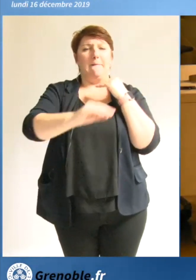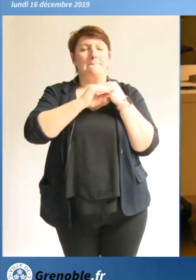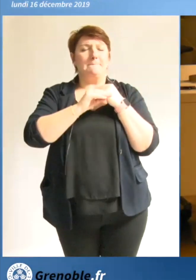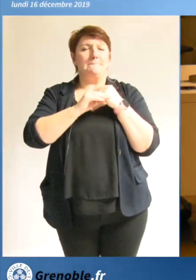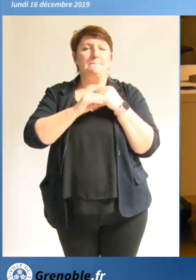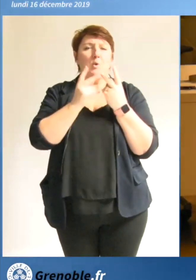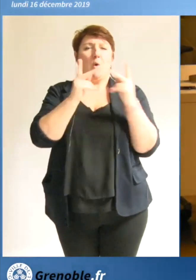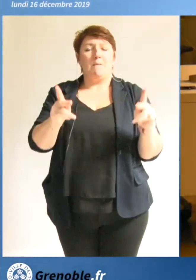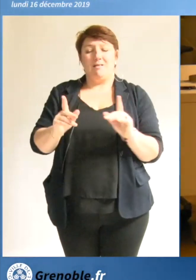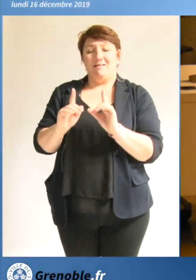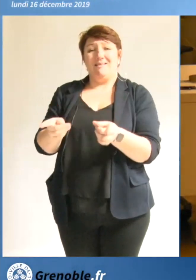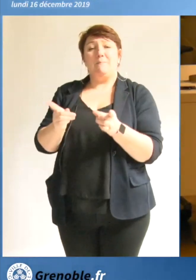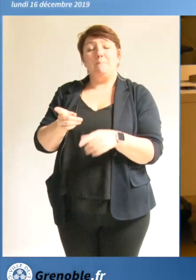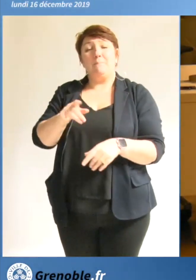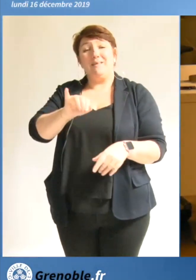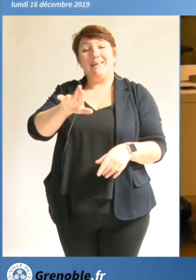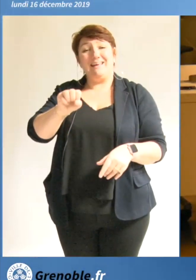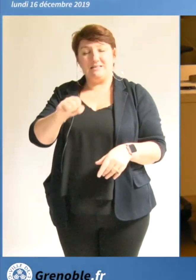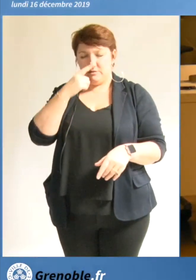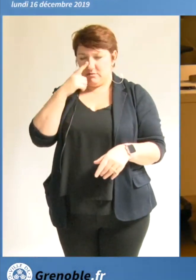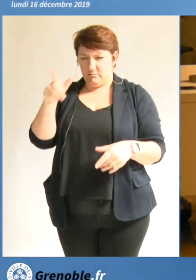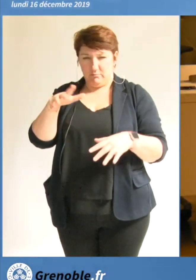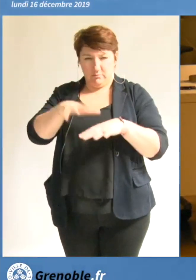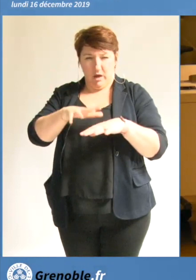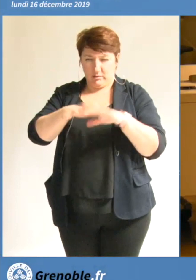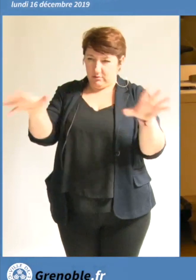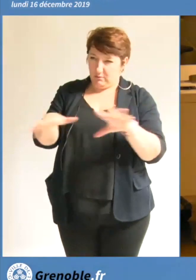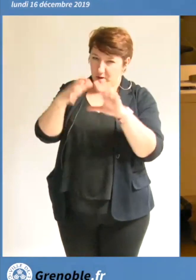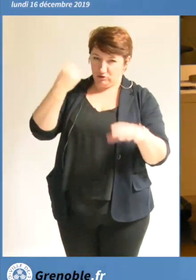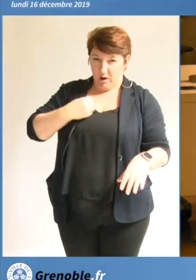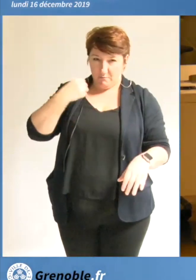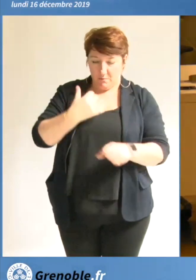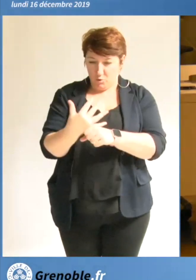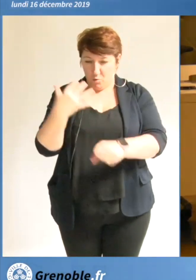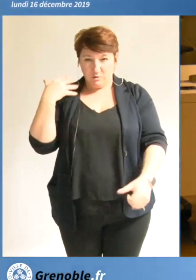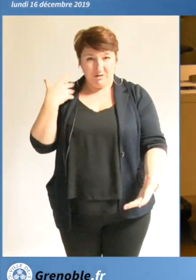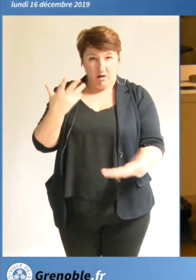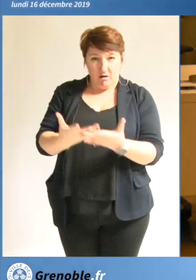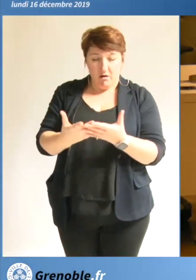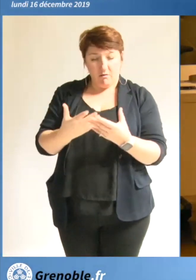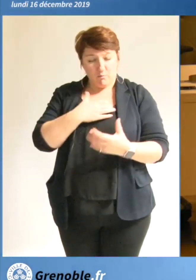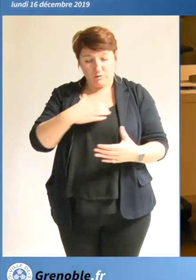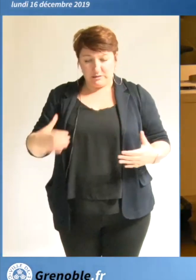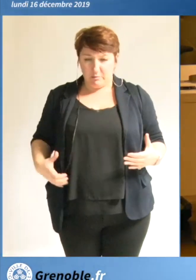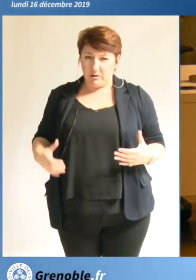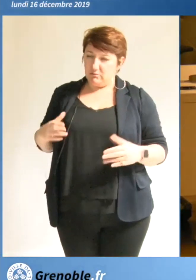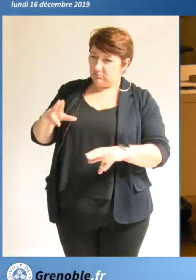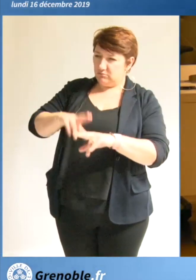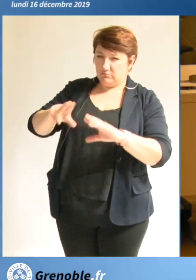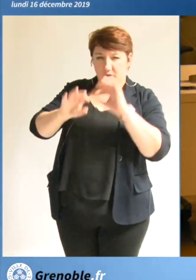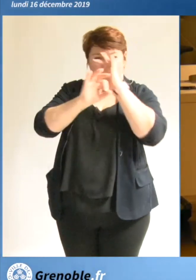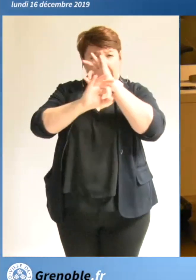piscine des Iris qui souille le quartier et le parc Jean Verlac depuis 5 ans, sans qu'aucune intervention municipale n'ait été